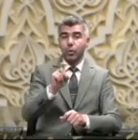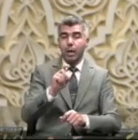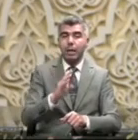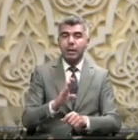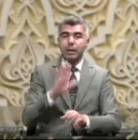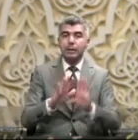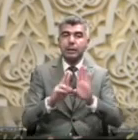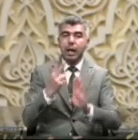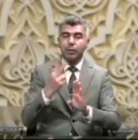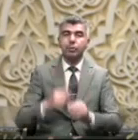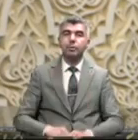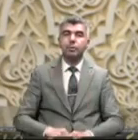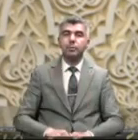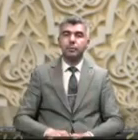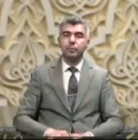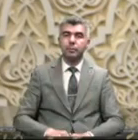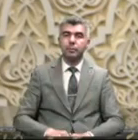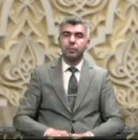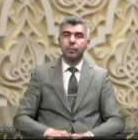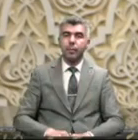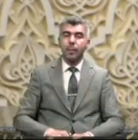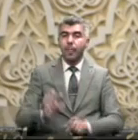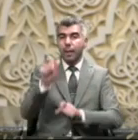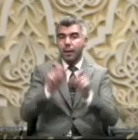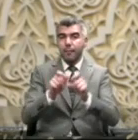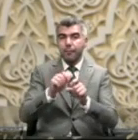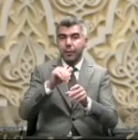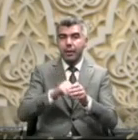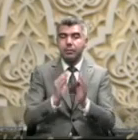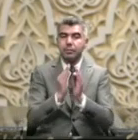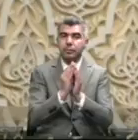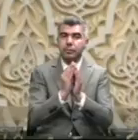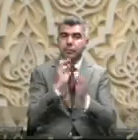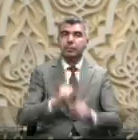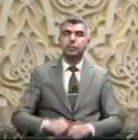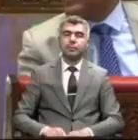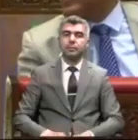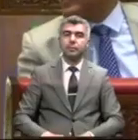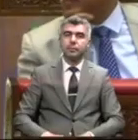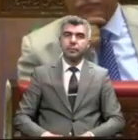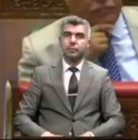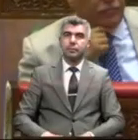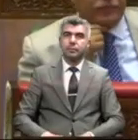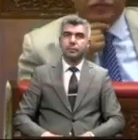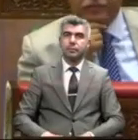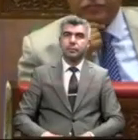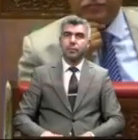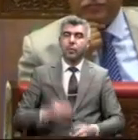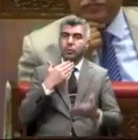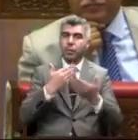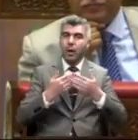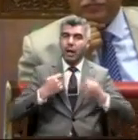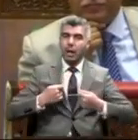اللي هو المستشارين من مجموعه العداله الاجتماعيه الرئيس